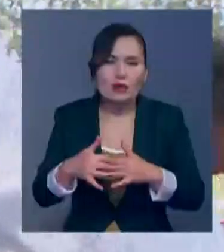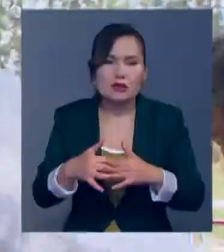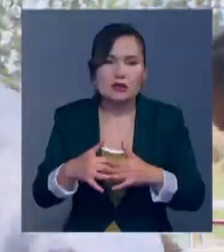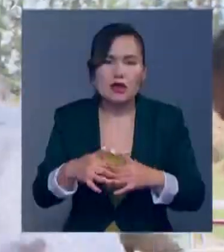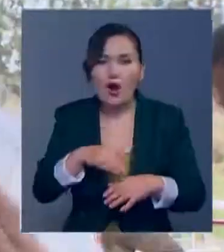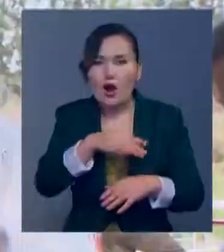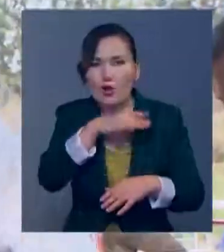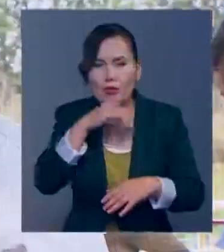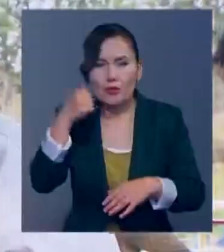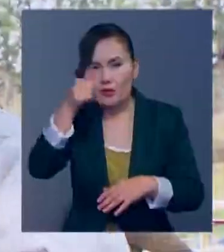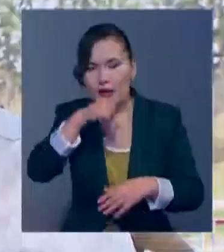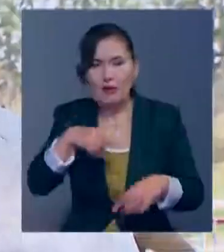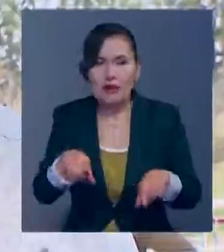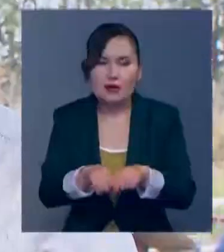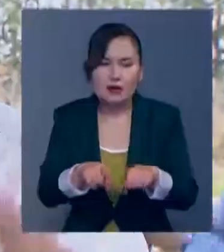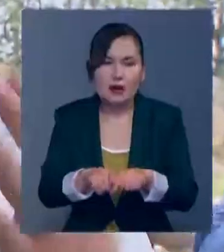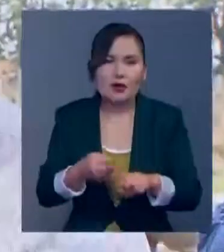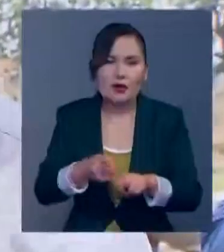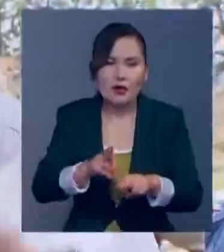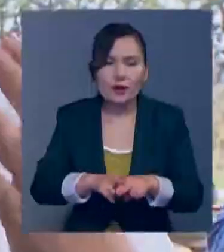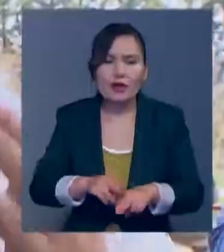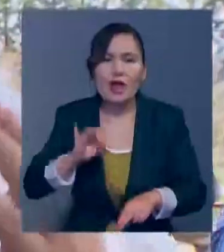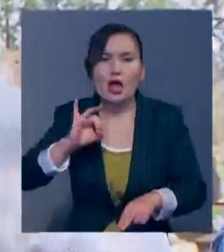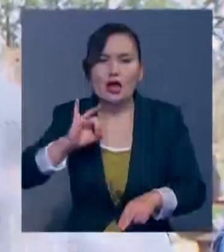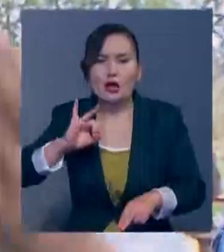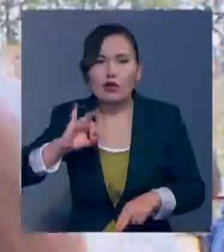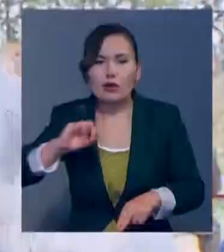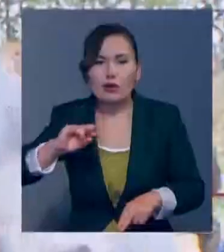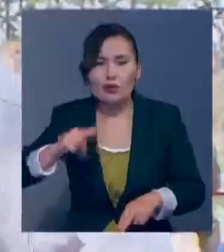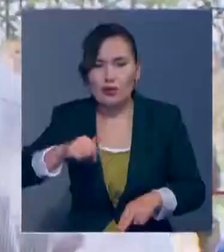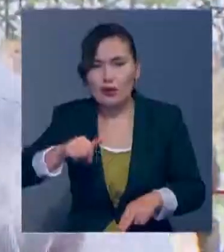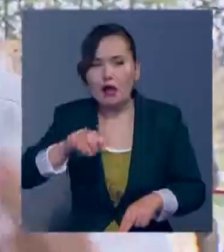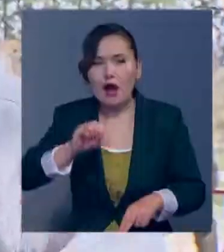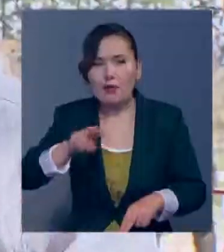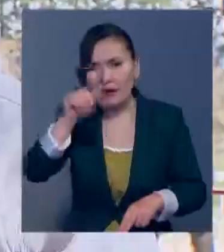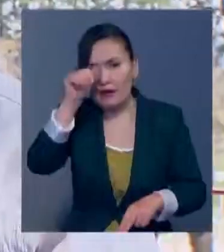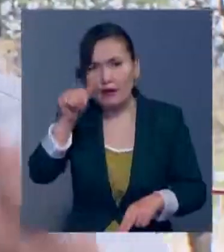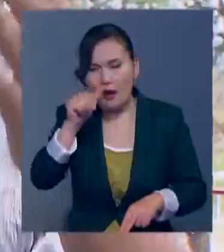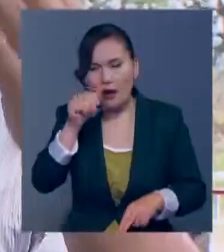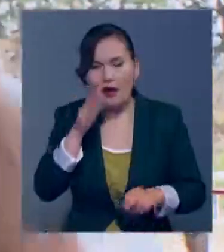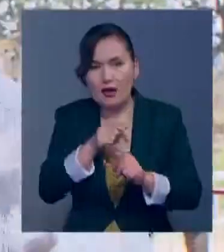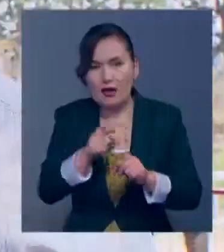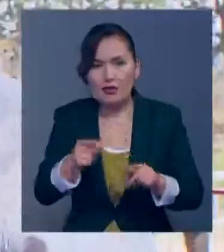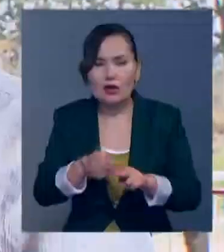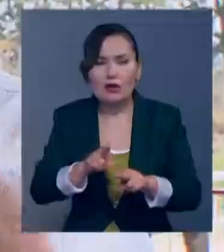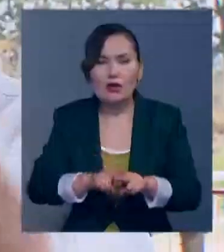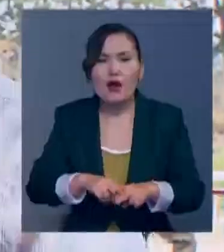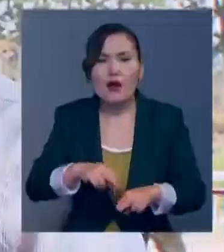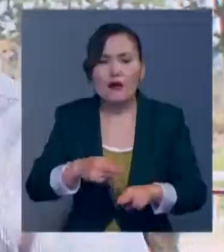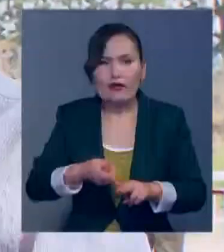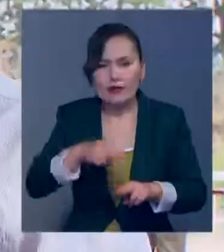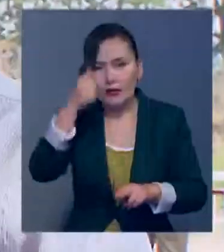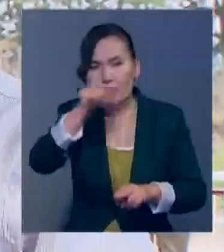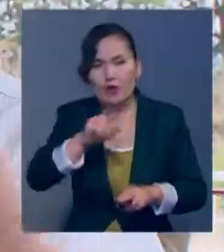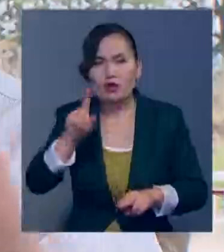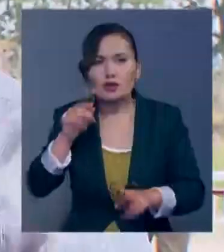жылдық мәліметтермен салыстыратын болсақ, именно осы шілде сәуір мен шілденің аралығында биыл